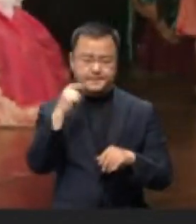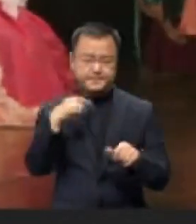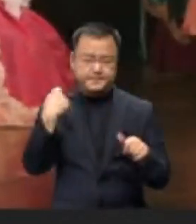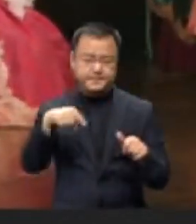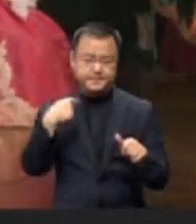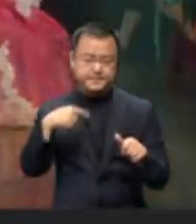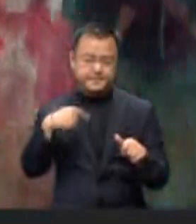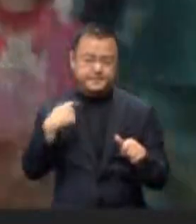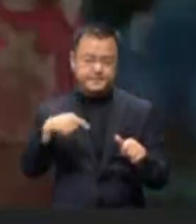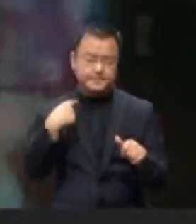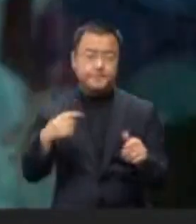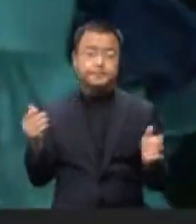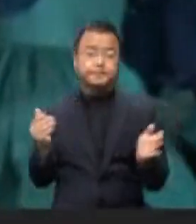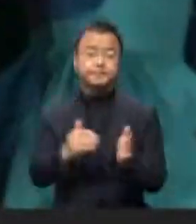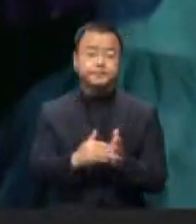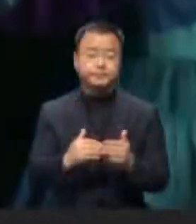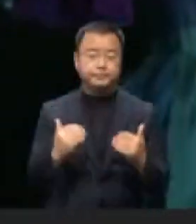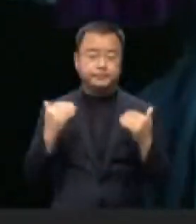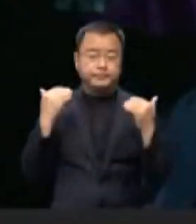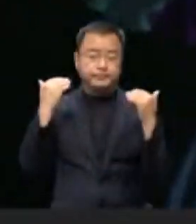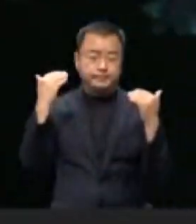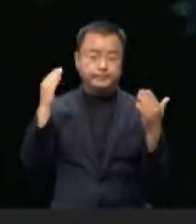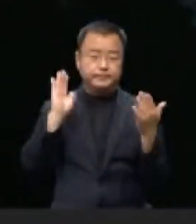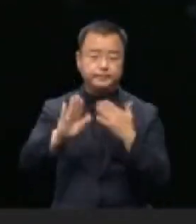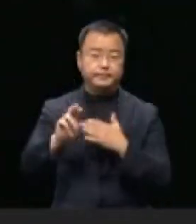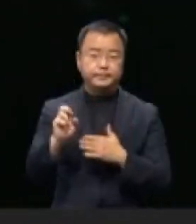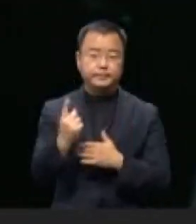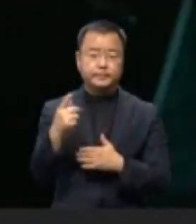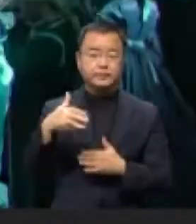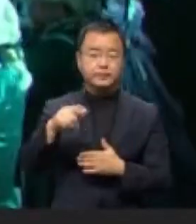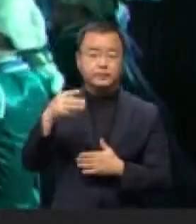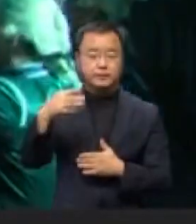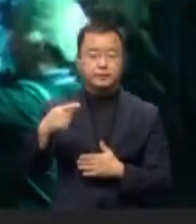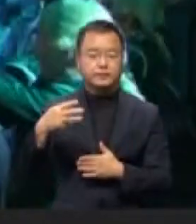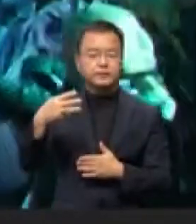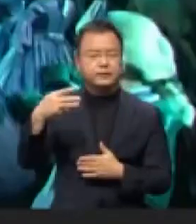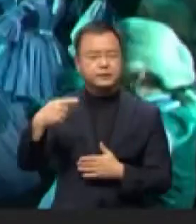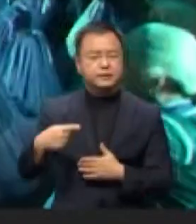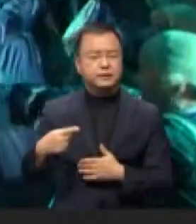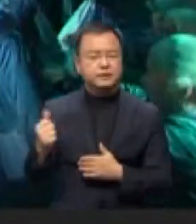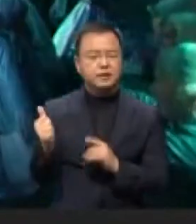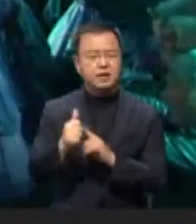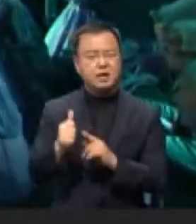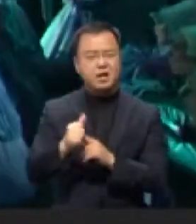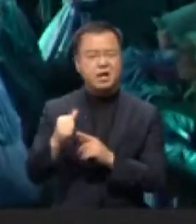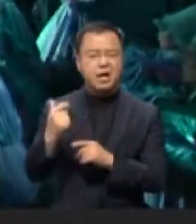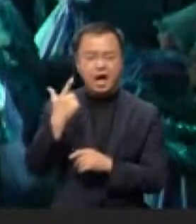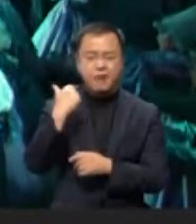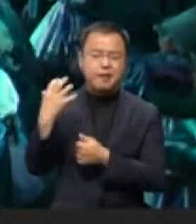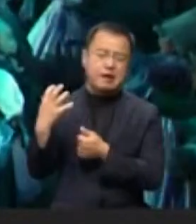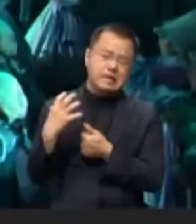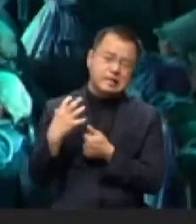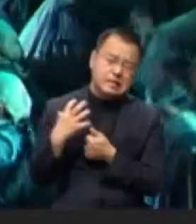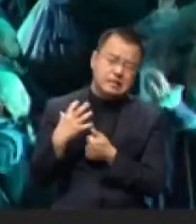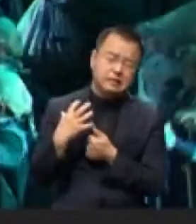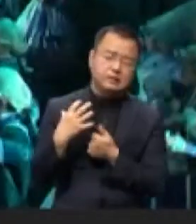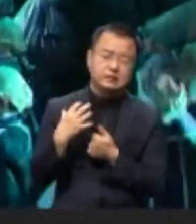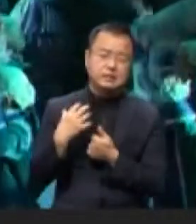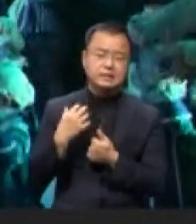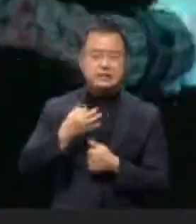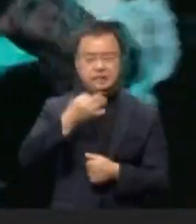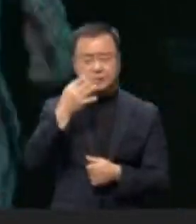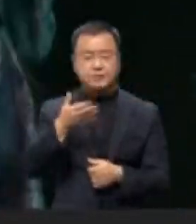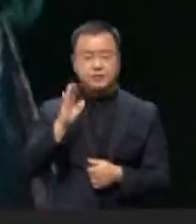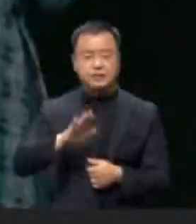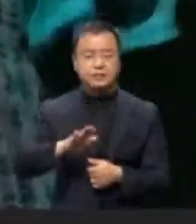가르칩니다. 성인이 된 모차르트는 이런 아버지의 억압을 힘겨워하지만 아버지는 그의 마음도 모른